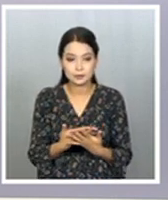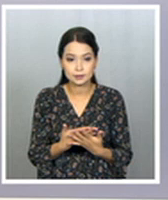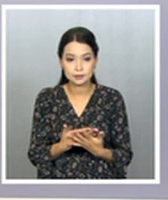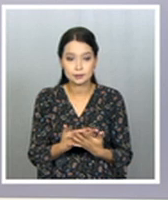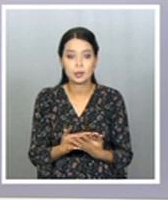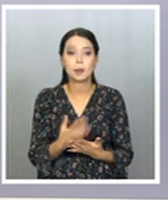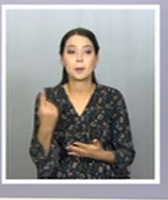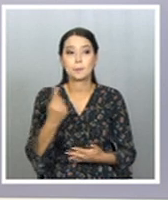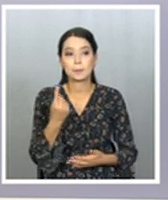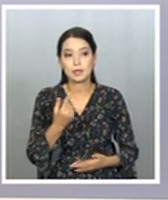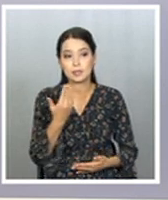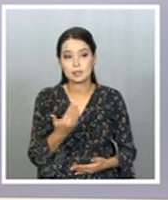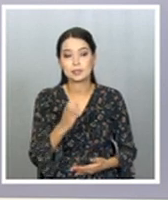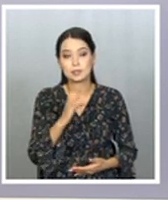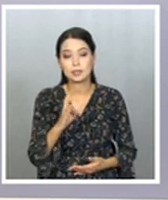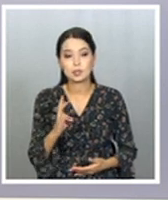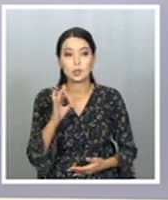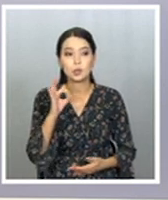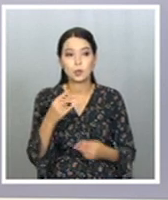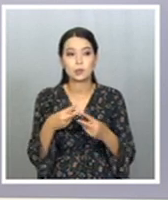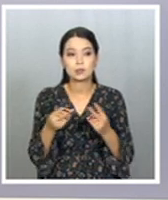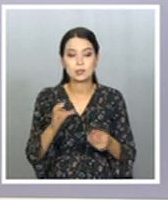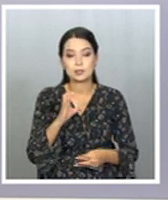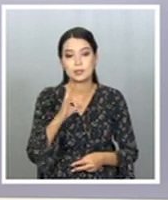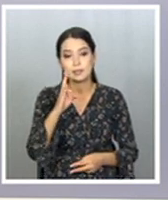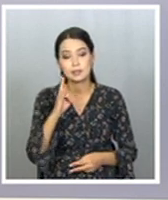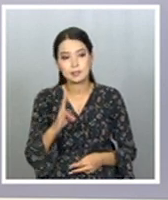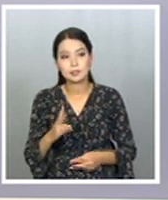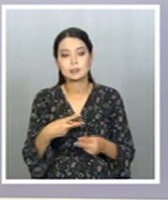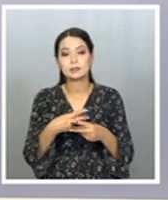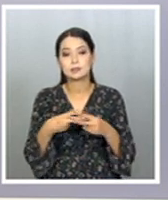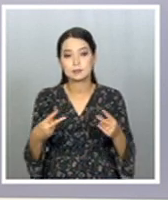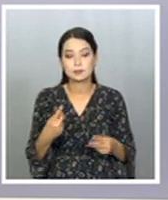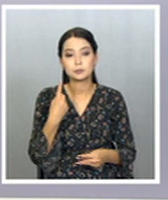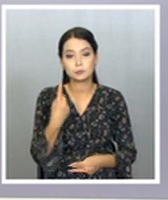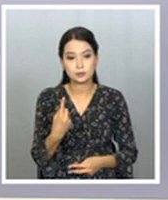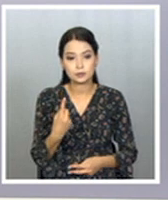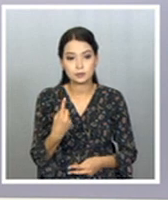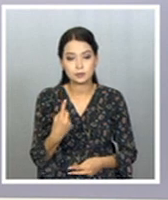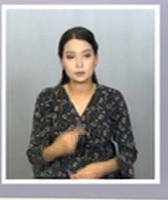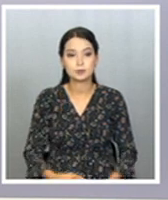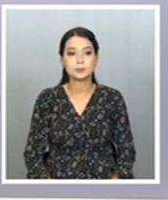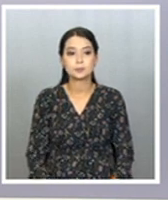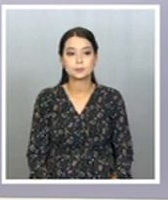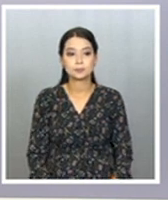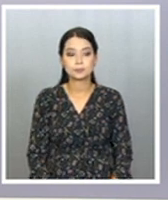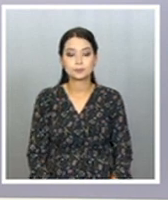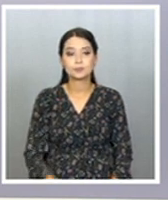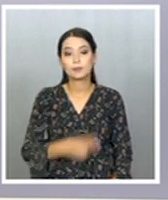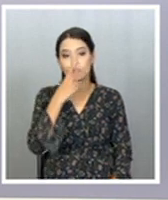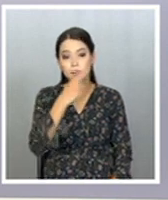Бірінші, n-нан 0 теруіміз, n-нан n терудің нәтижесі 1-ге тең. Мысал арқылы